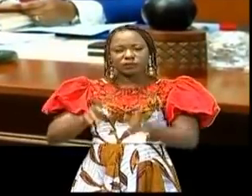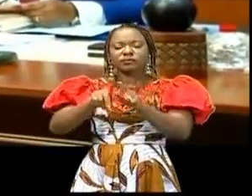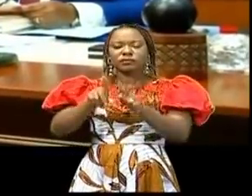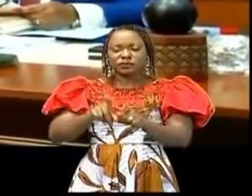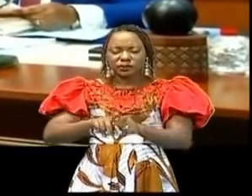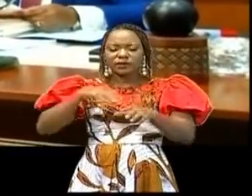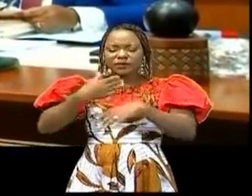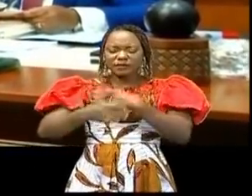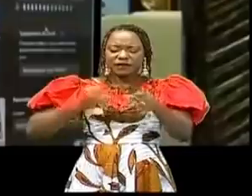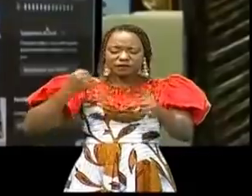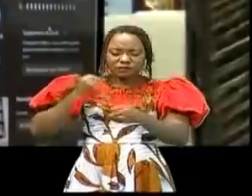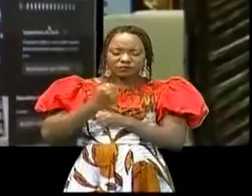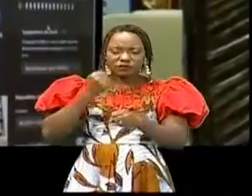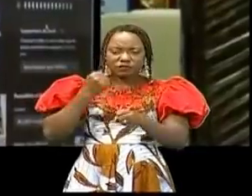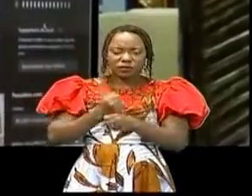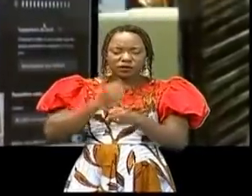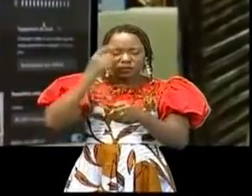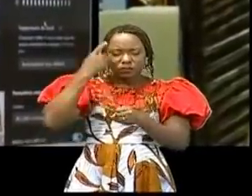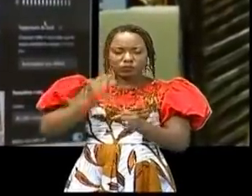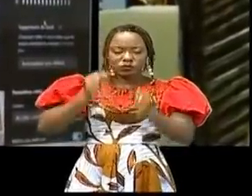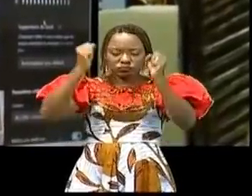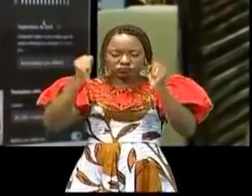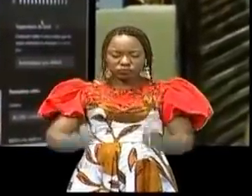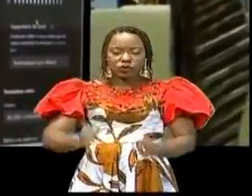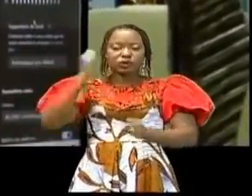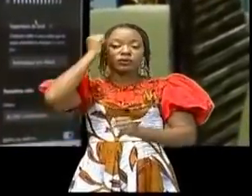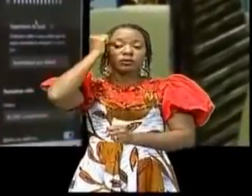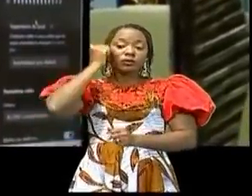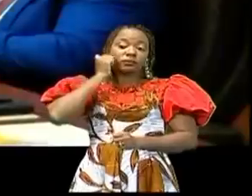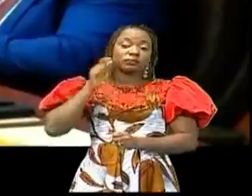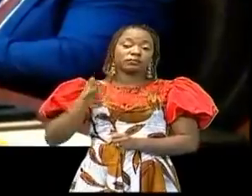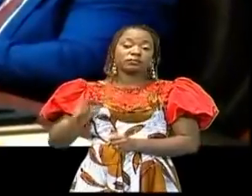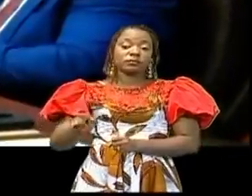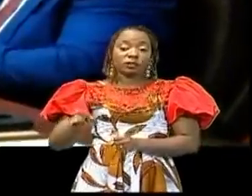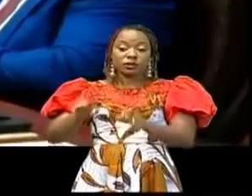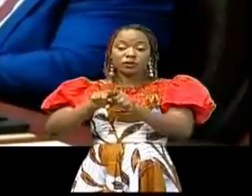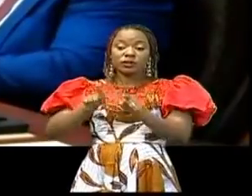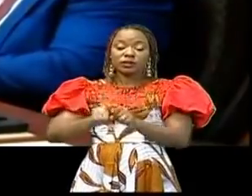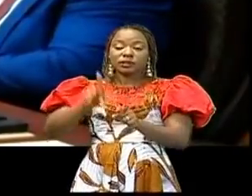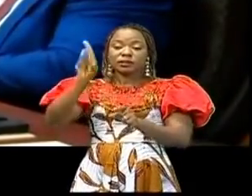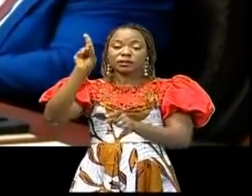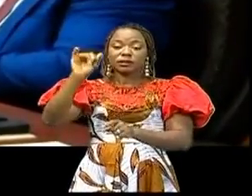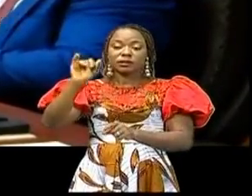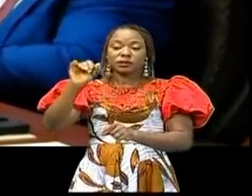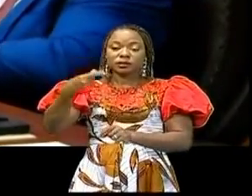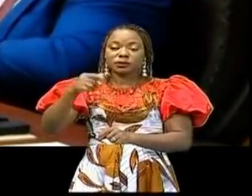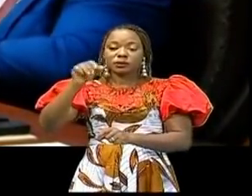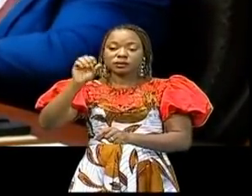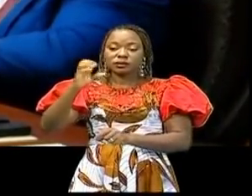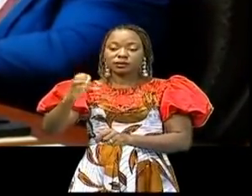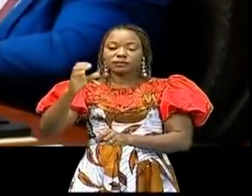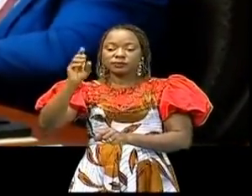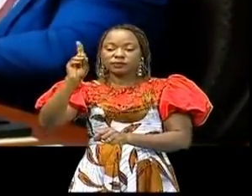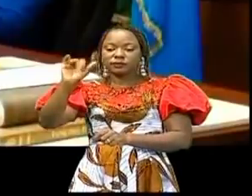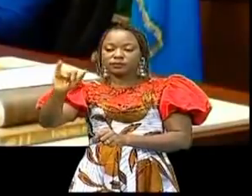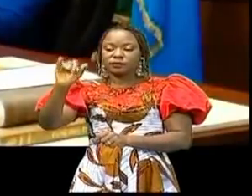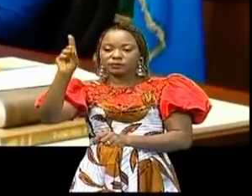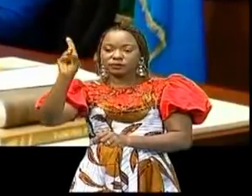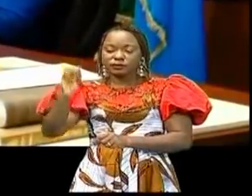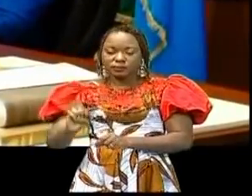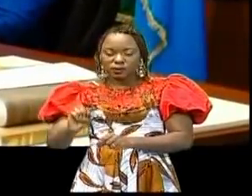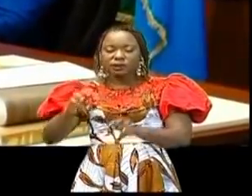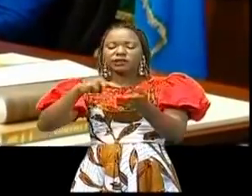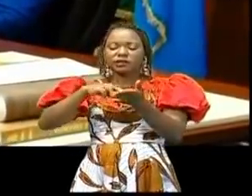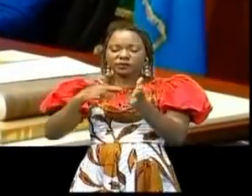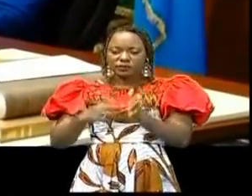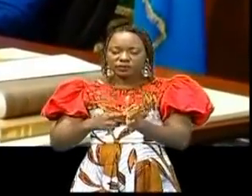de la Direction générale des corridors des développements industriels, DGCDI. Cette entité a la tâche de gérer 8